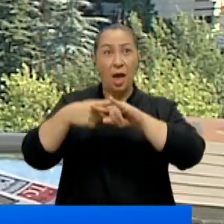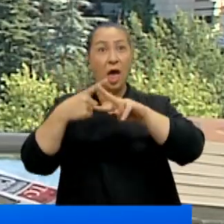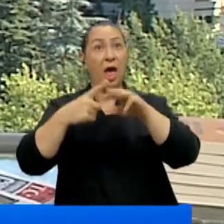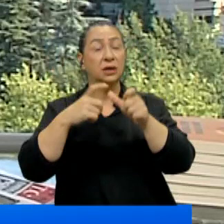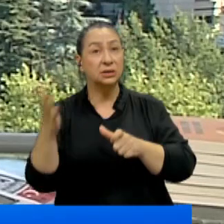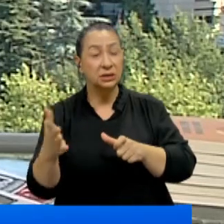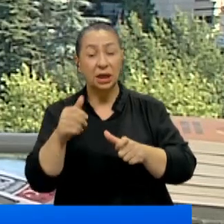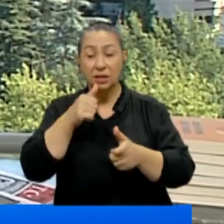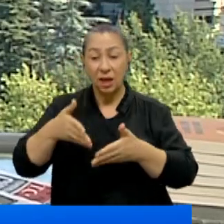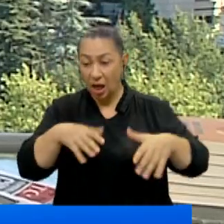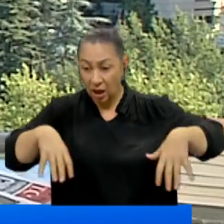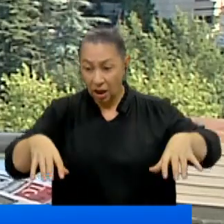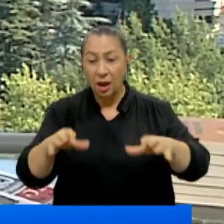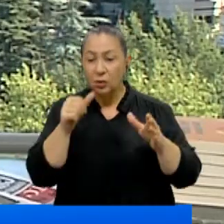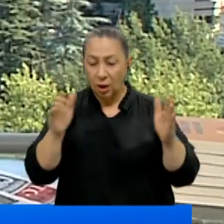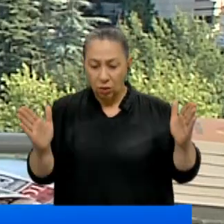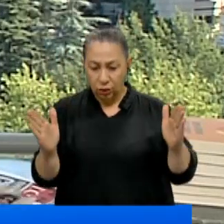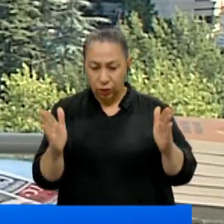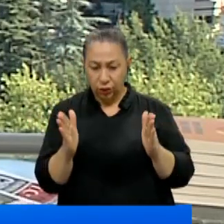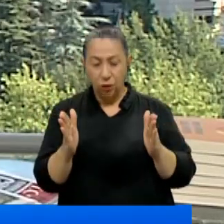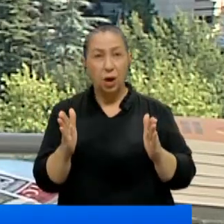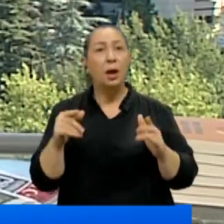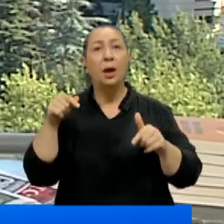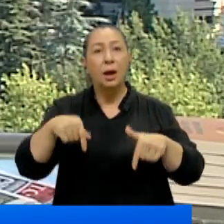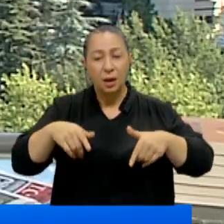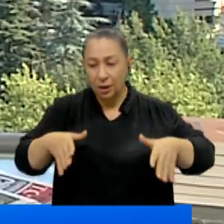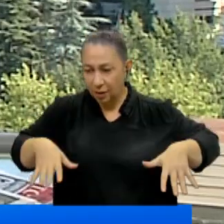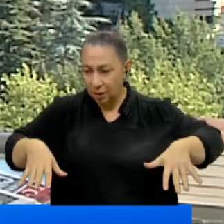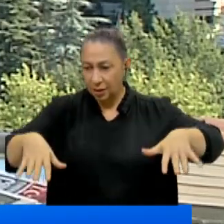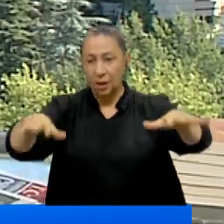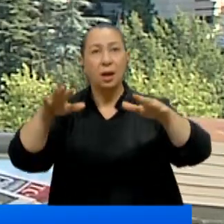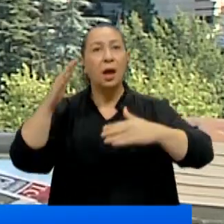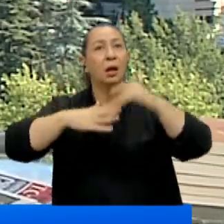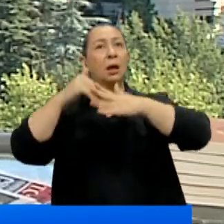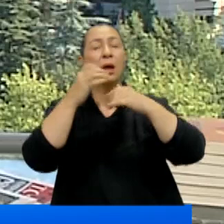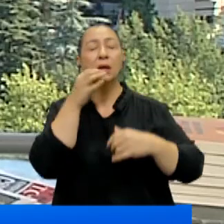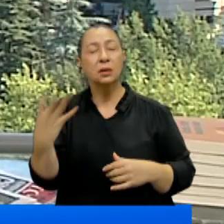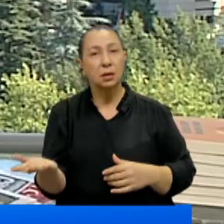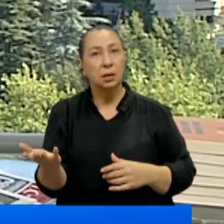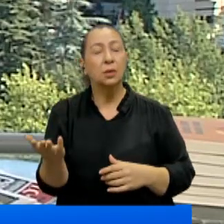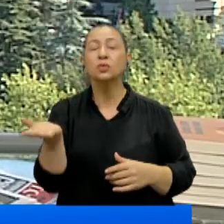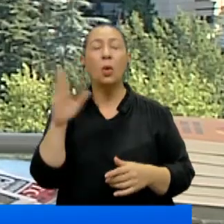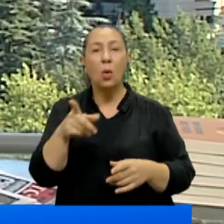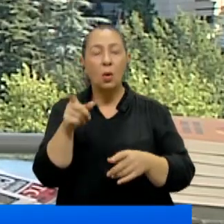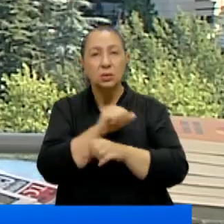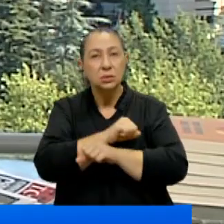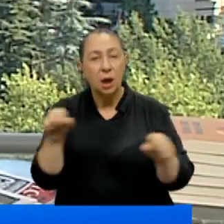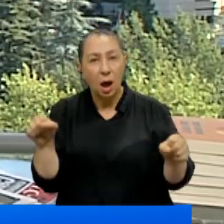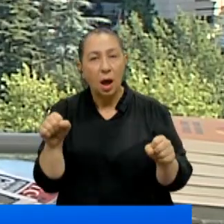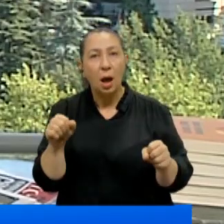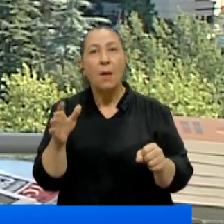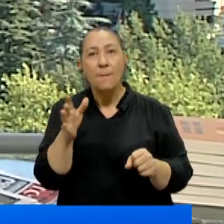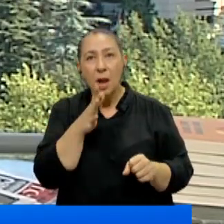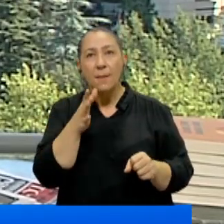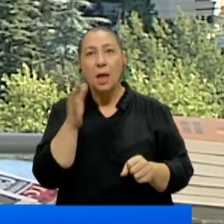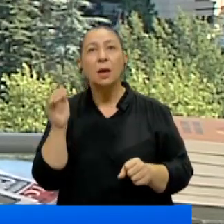sonra o dere yatağı, daraltılmış dere yatağı, o dere yatağının imara açılması, sonra o felaket göz göre göre